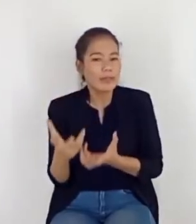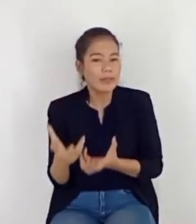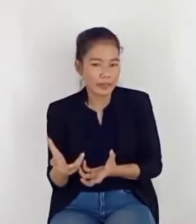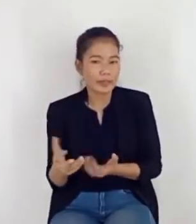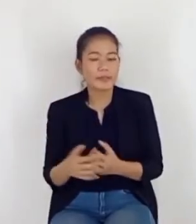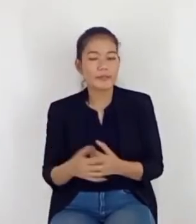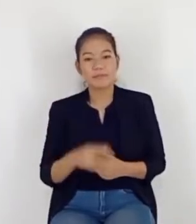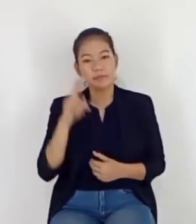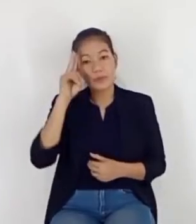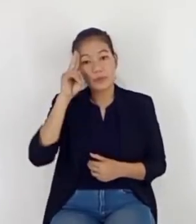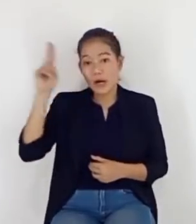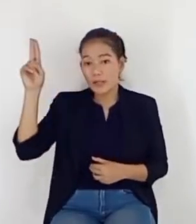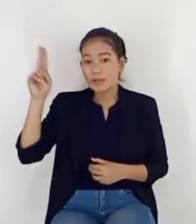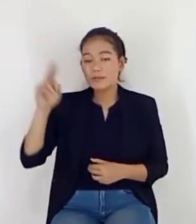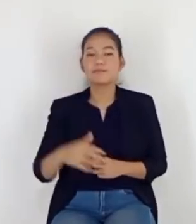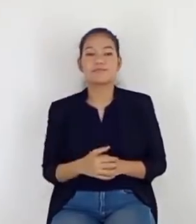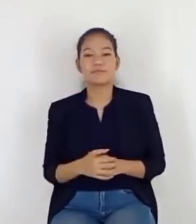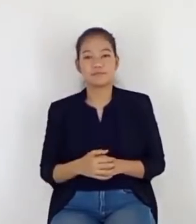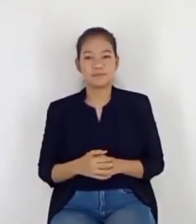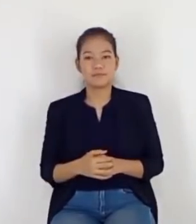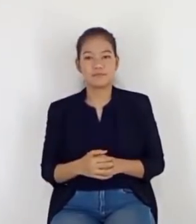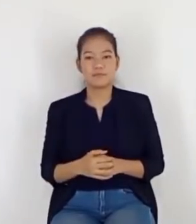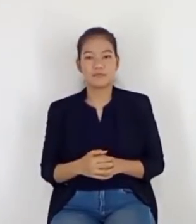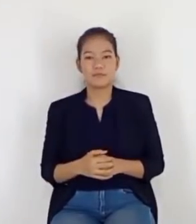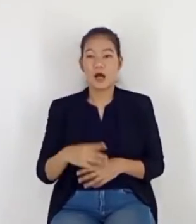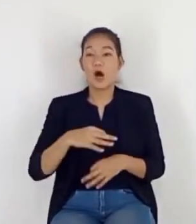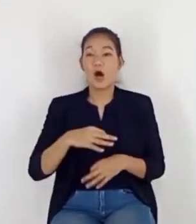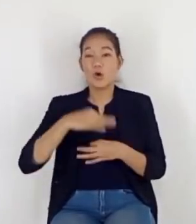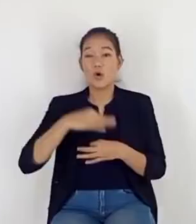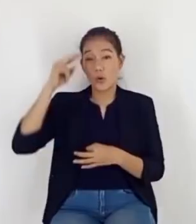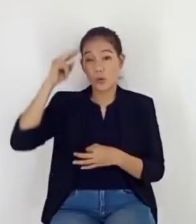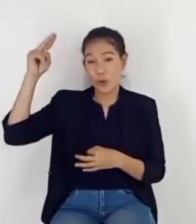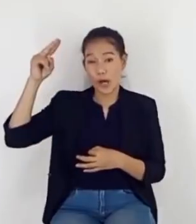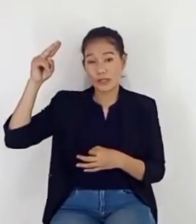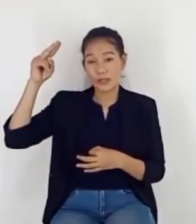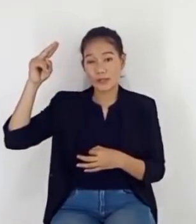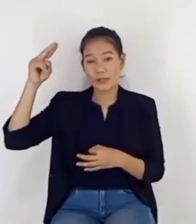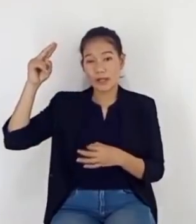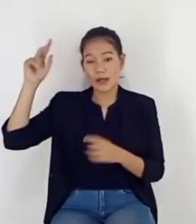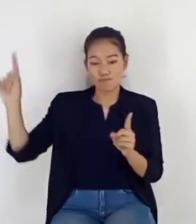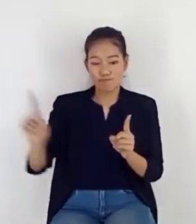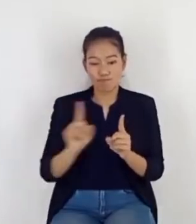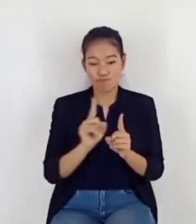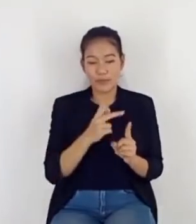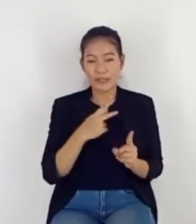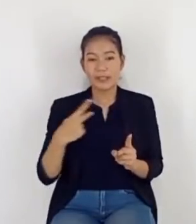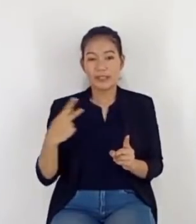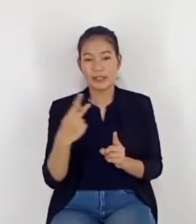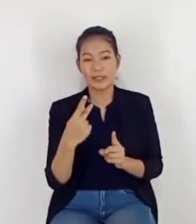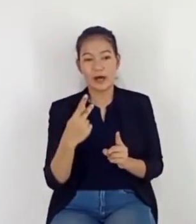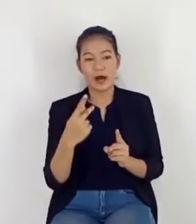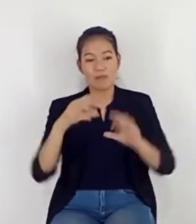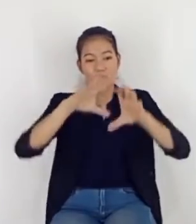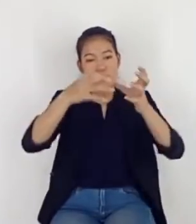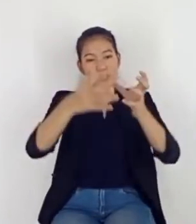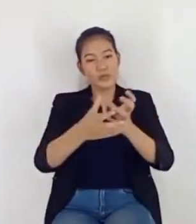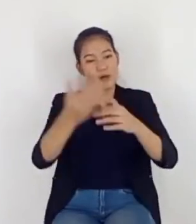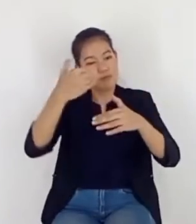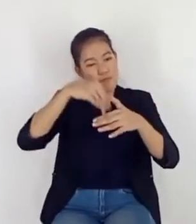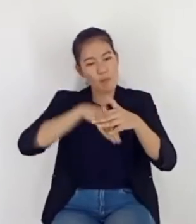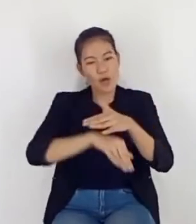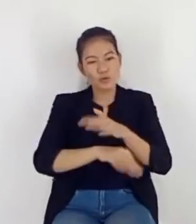Tuhan, pada saat Roh-Mu membawa kami mengembara memasuki sebuah dunia yang penuh maaf